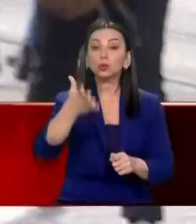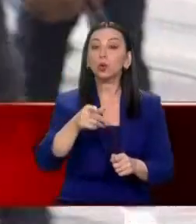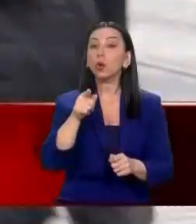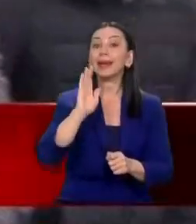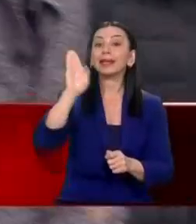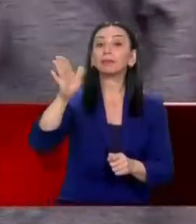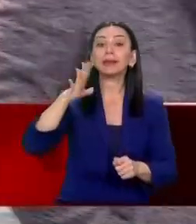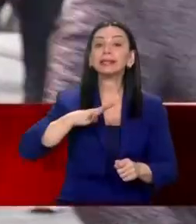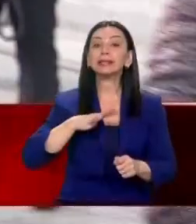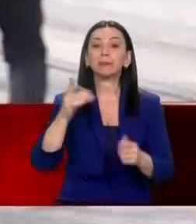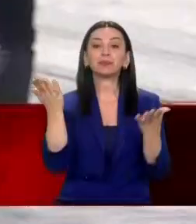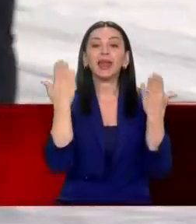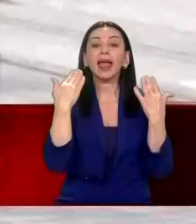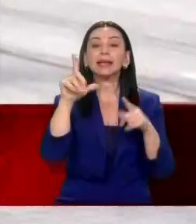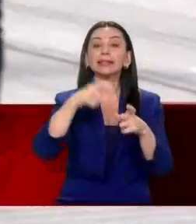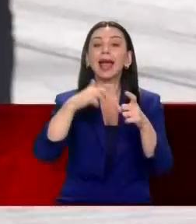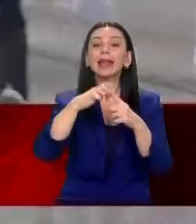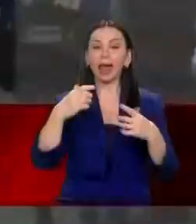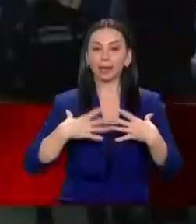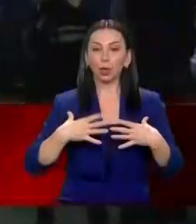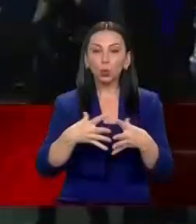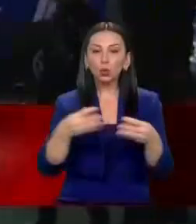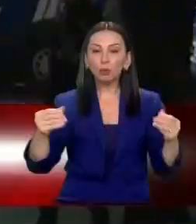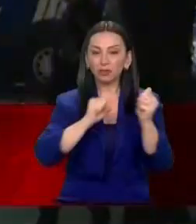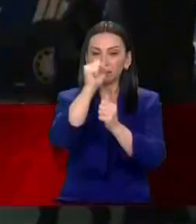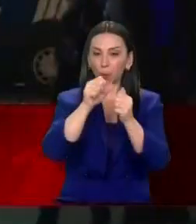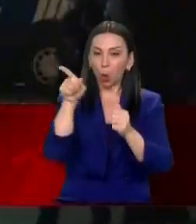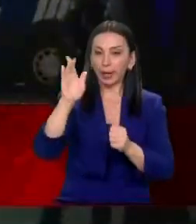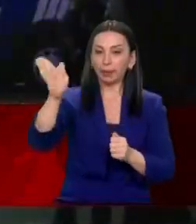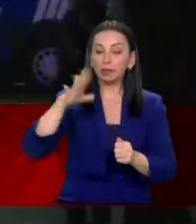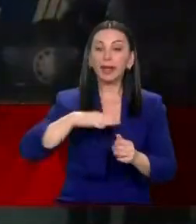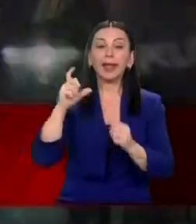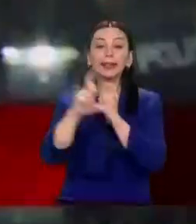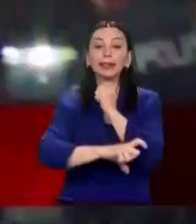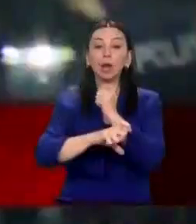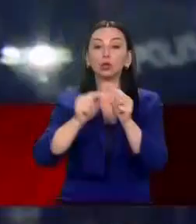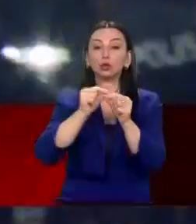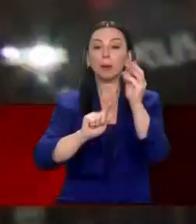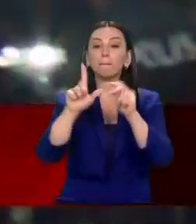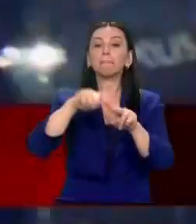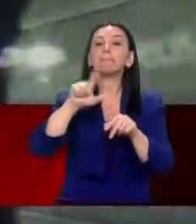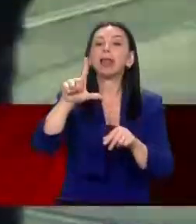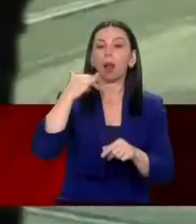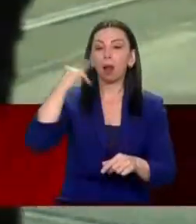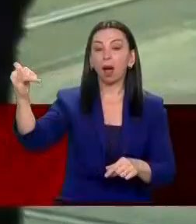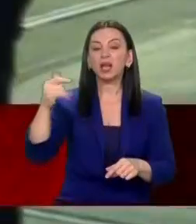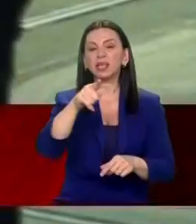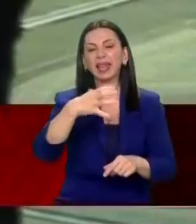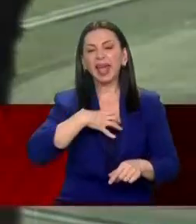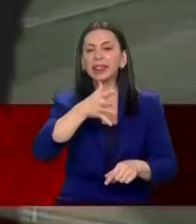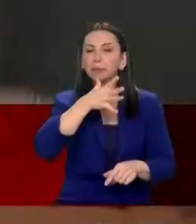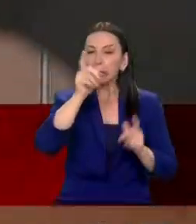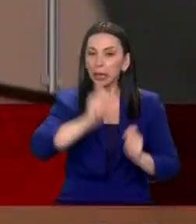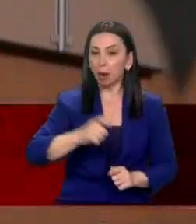istediği yer Esenler'deki o tekstil atölyesiydi. Terörist Bilal Hasan'ı aradı fakat başının çaresine bak cevabını aldı. O da